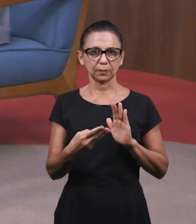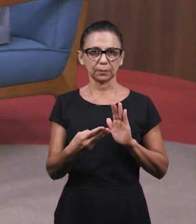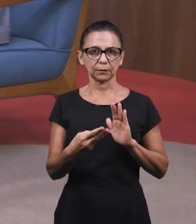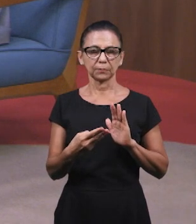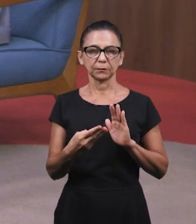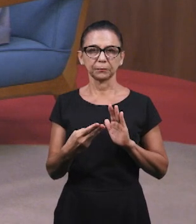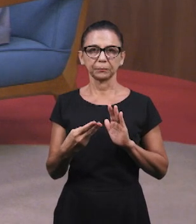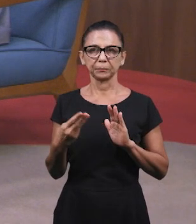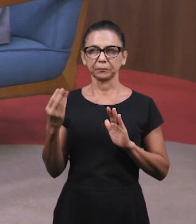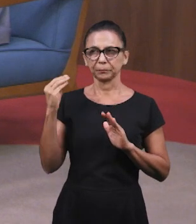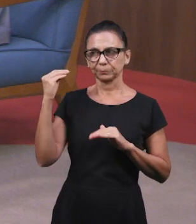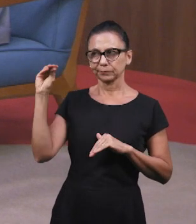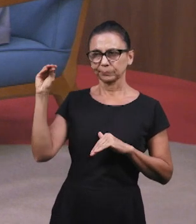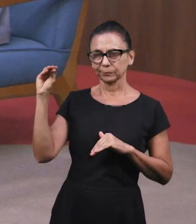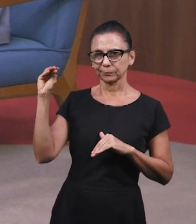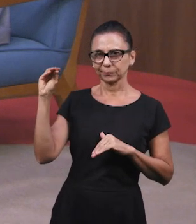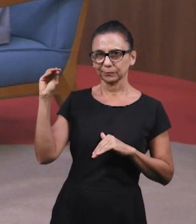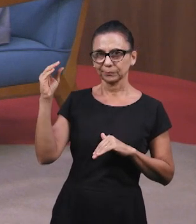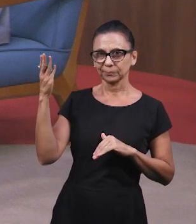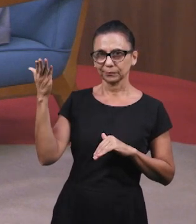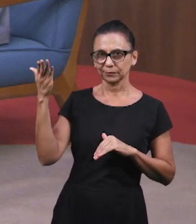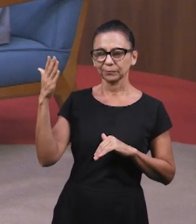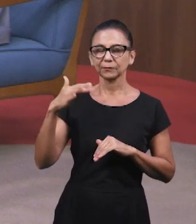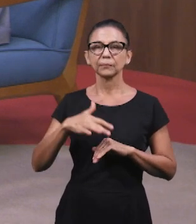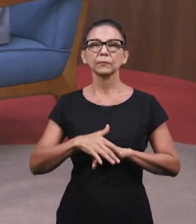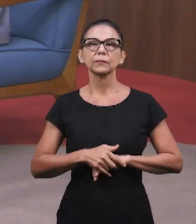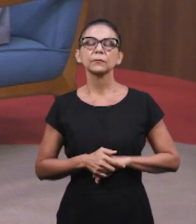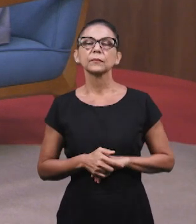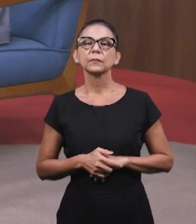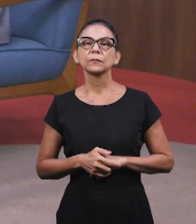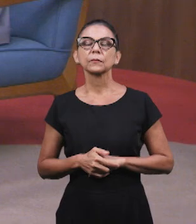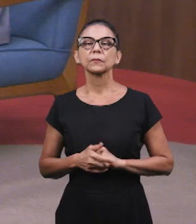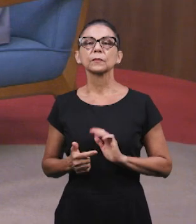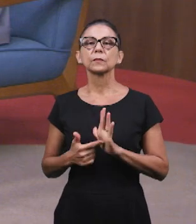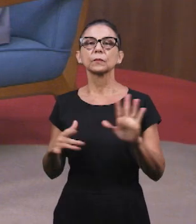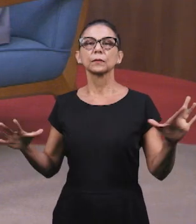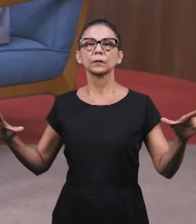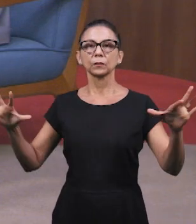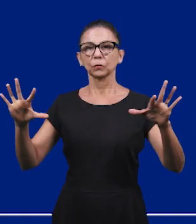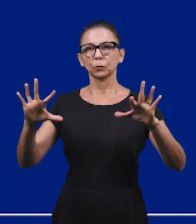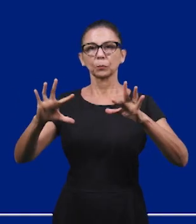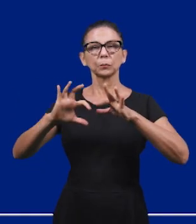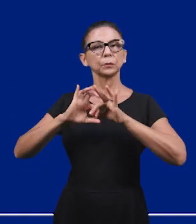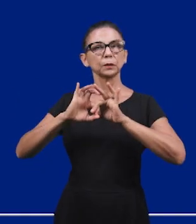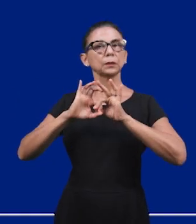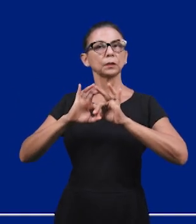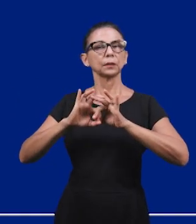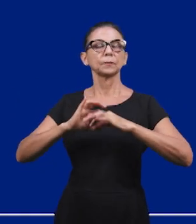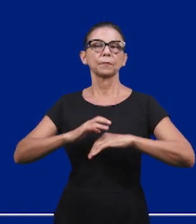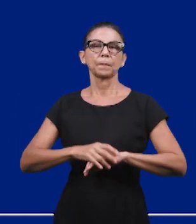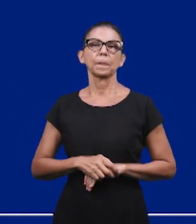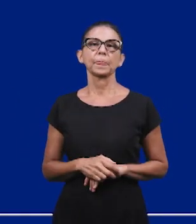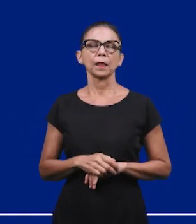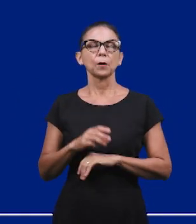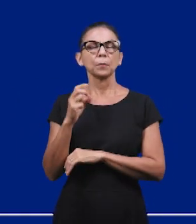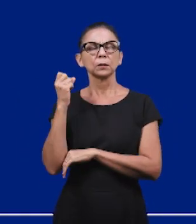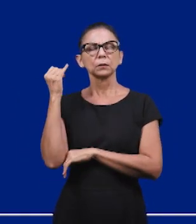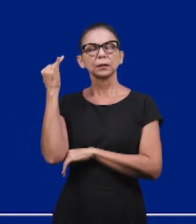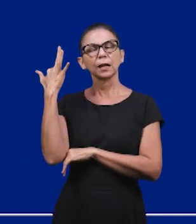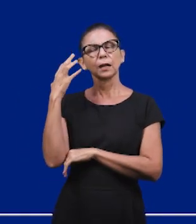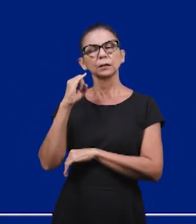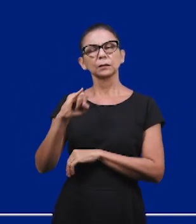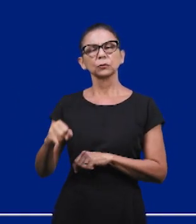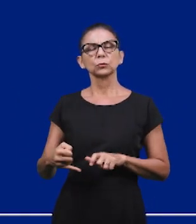Donc, ici, il parle de l'unité. Donc, Josué s'est levé au petit matin, partant de